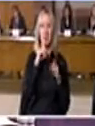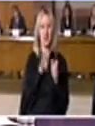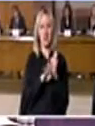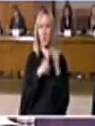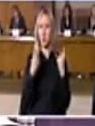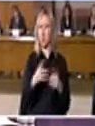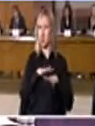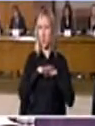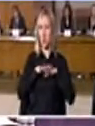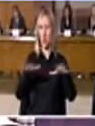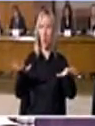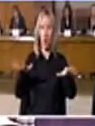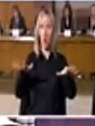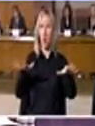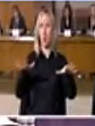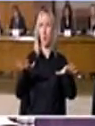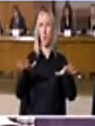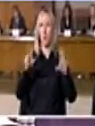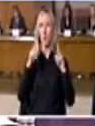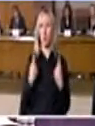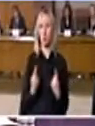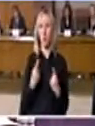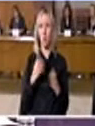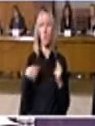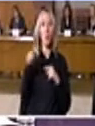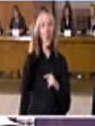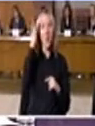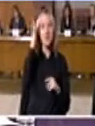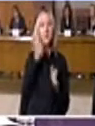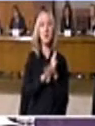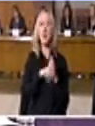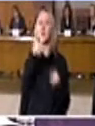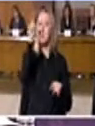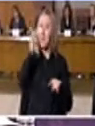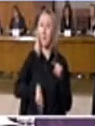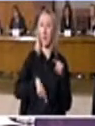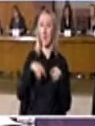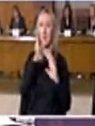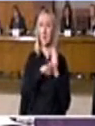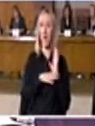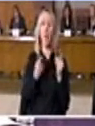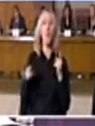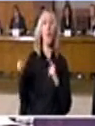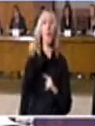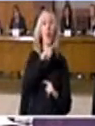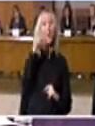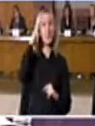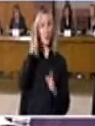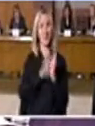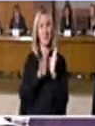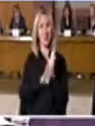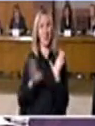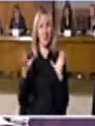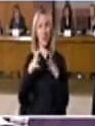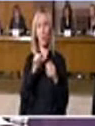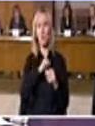su široko rasprostranjeni. Mnogi ne znaju da je diskriminacija zabranjena zakonom, a mnogo je i oni koji smatraju da su diskriminisane